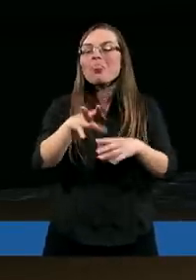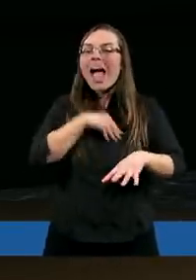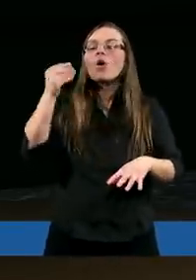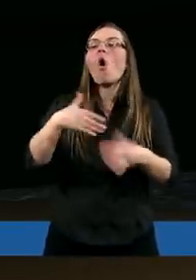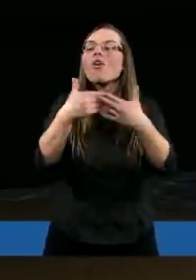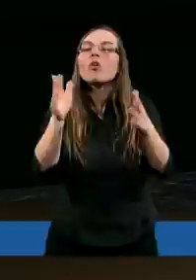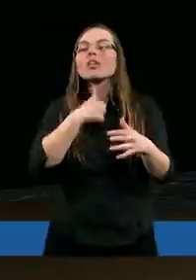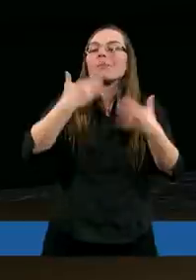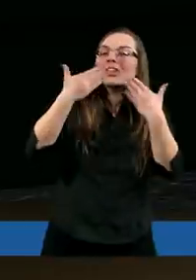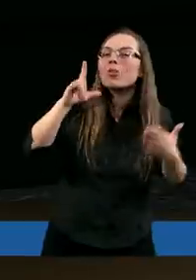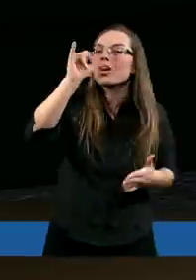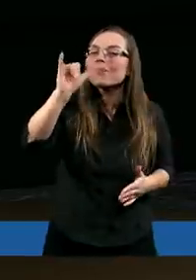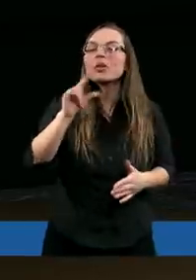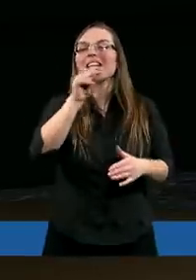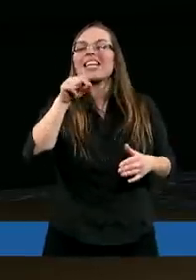Dziękujemy Ci, że